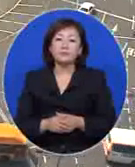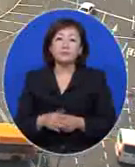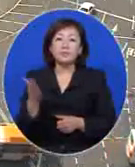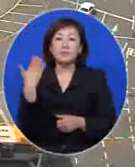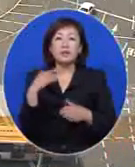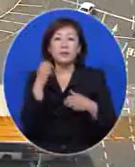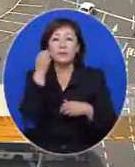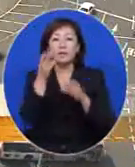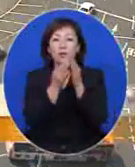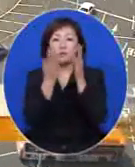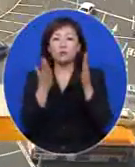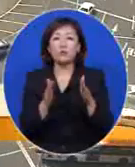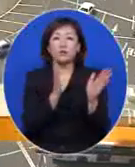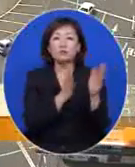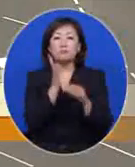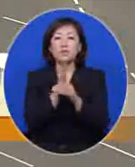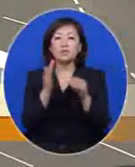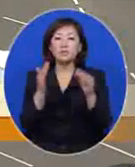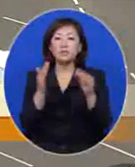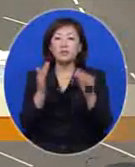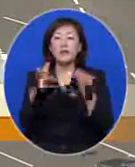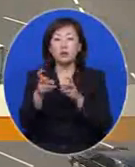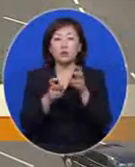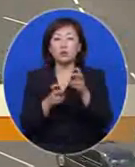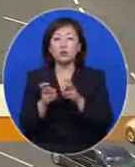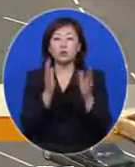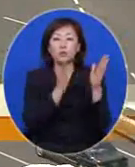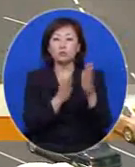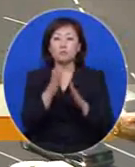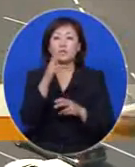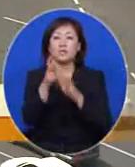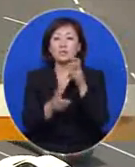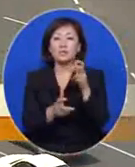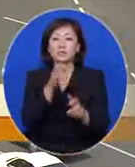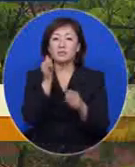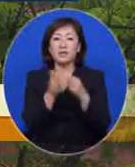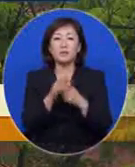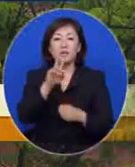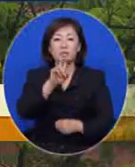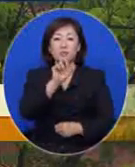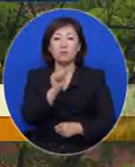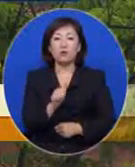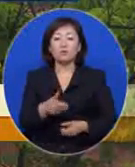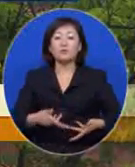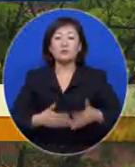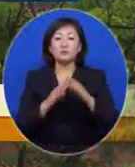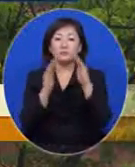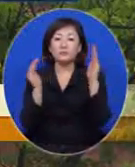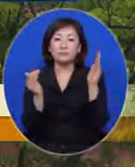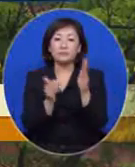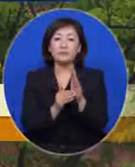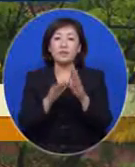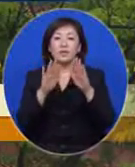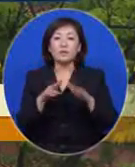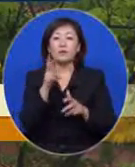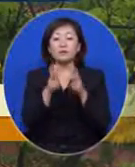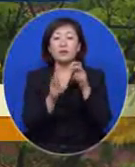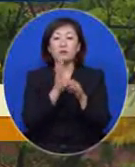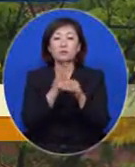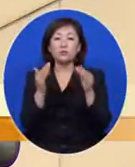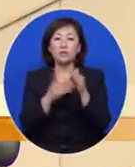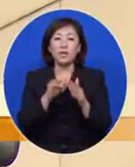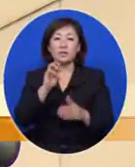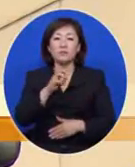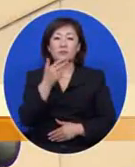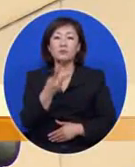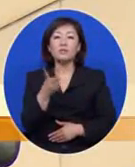지난 8개월 동안 준비한 지능형 교체계 보강 사업이 오는 25일 준공됩니다. 이번 사업은 32억